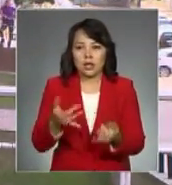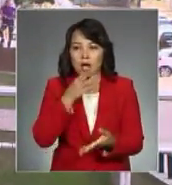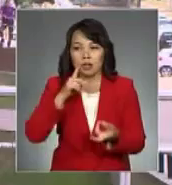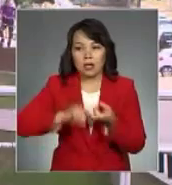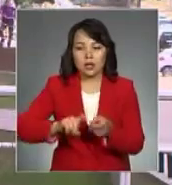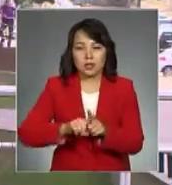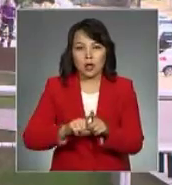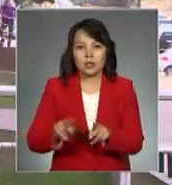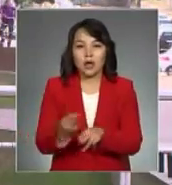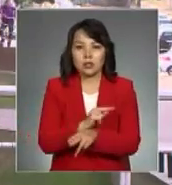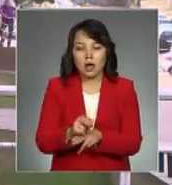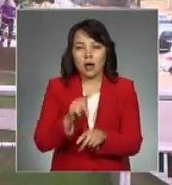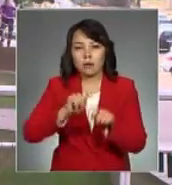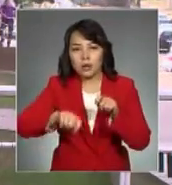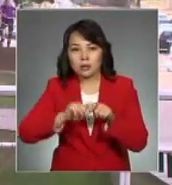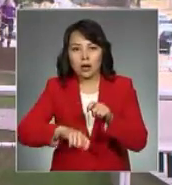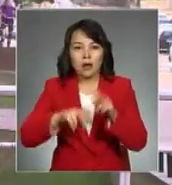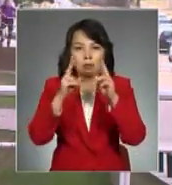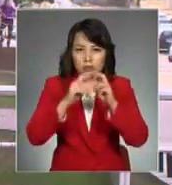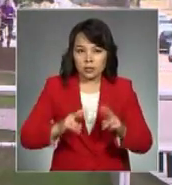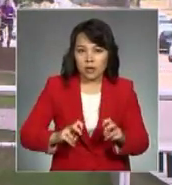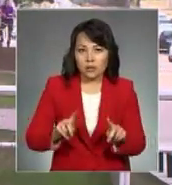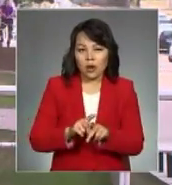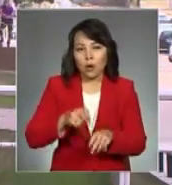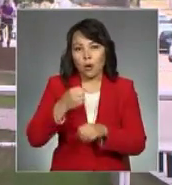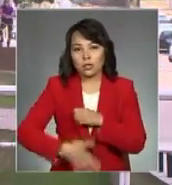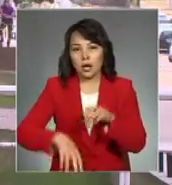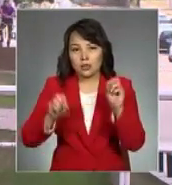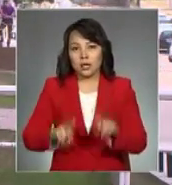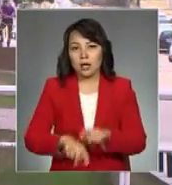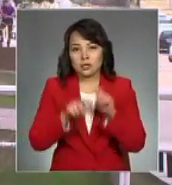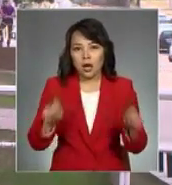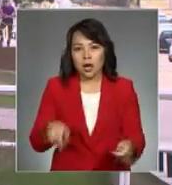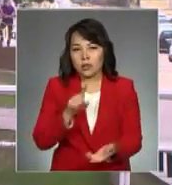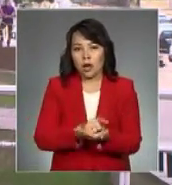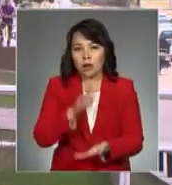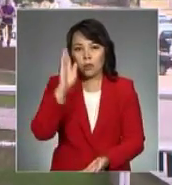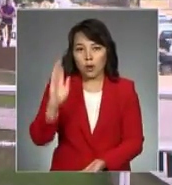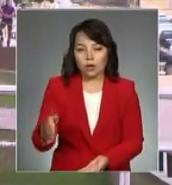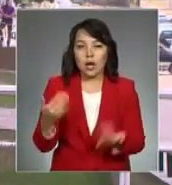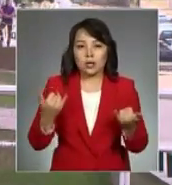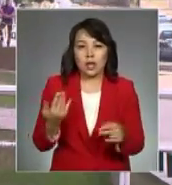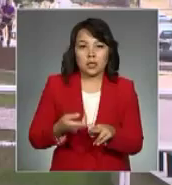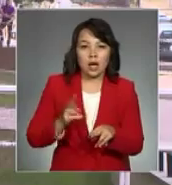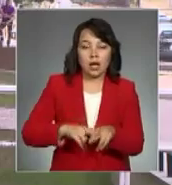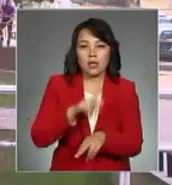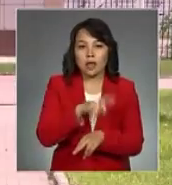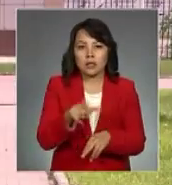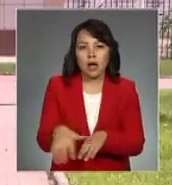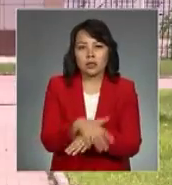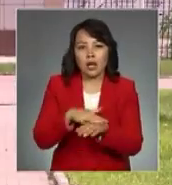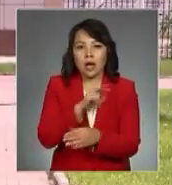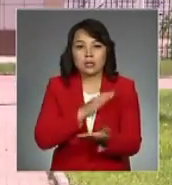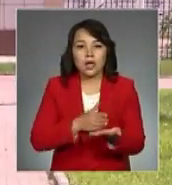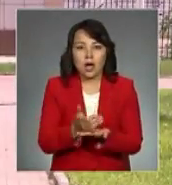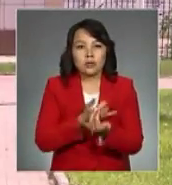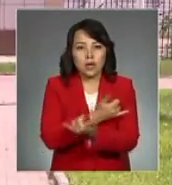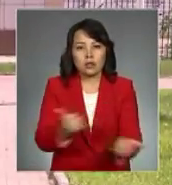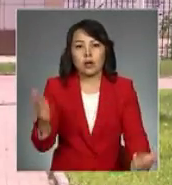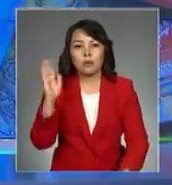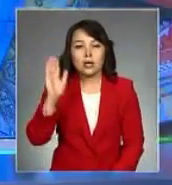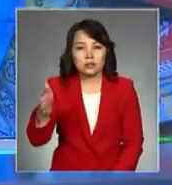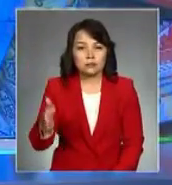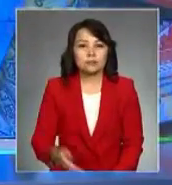методикаларға байланысты қарау осы центр орталықта қаралатын болады. Сондықтан халық игілігіне қызмет істейді деп ойлаймыз.